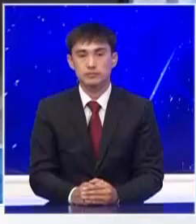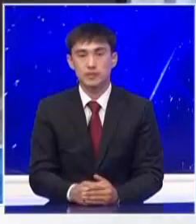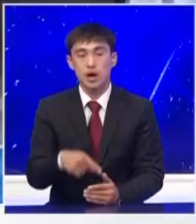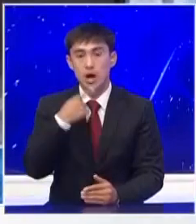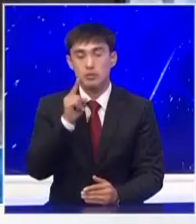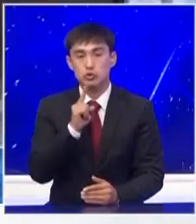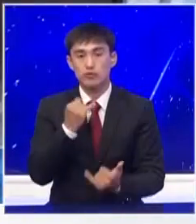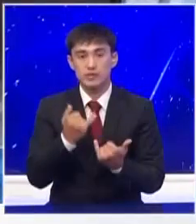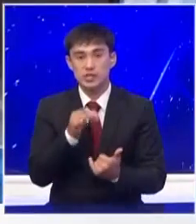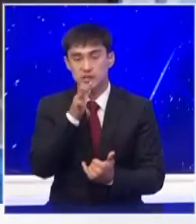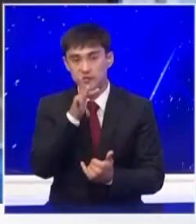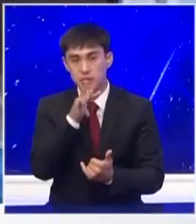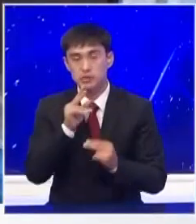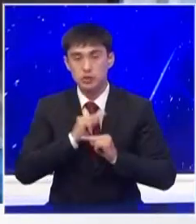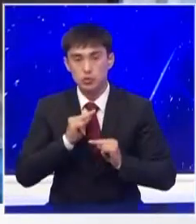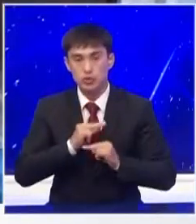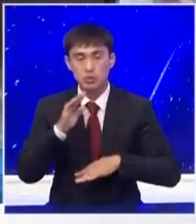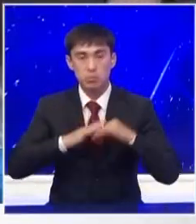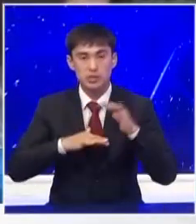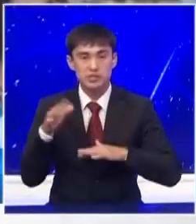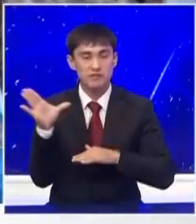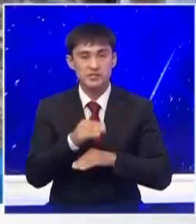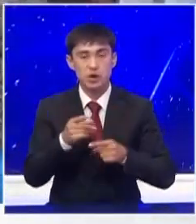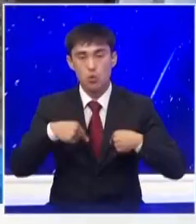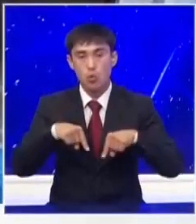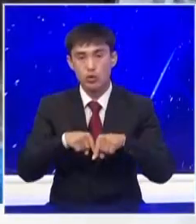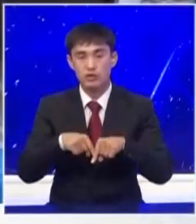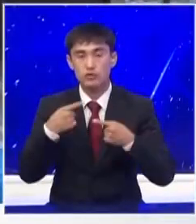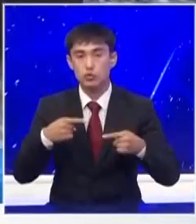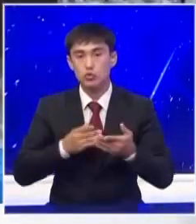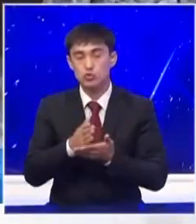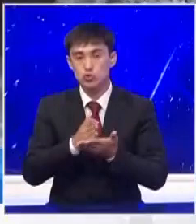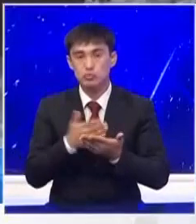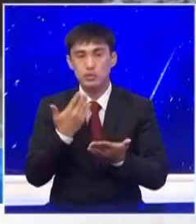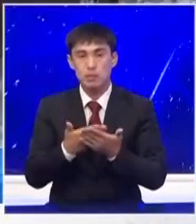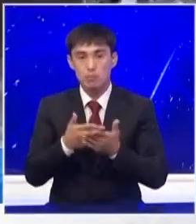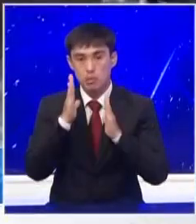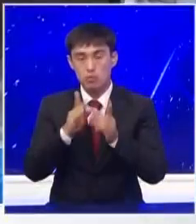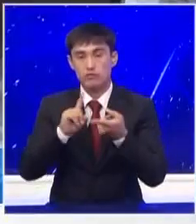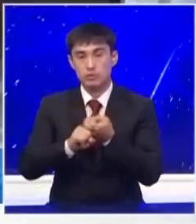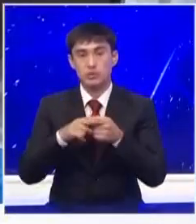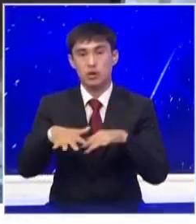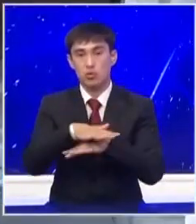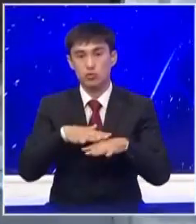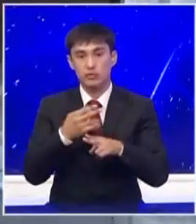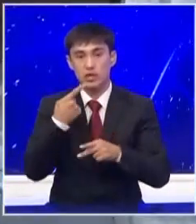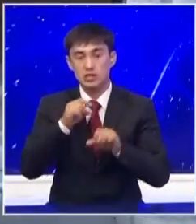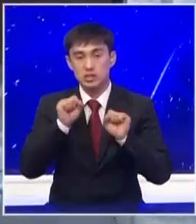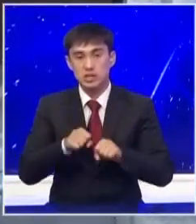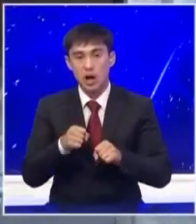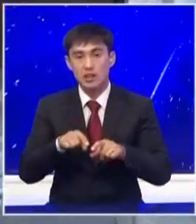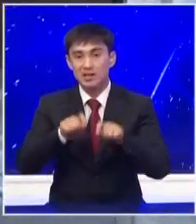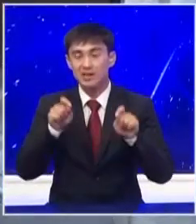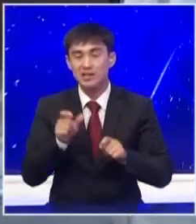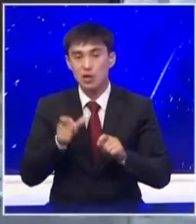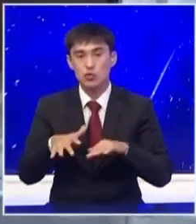Стоит отметить, что в настоящее время сотрудники практически всех правоохранительных органов и других служб напрямую взаимодействуют с народом. Можно сказать, что они